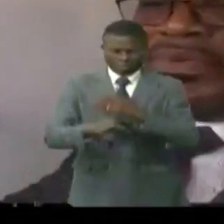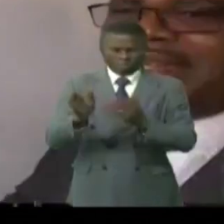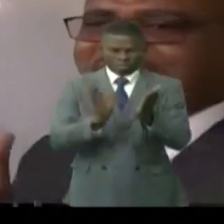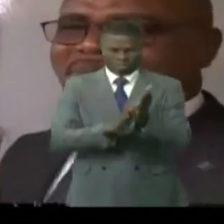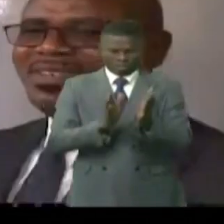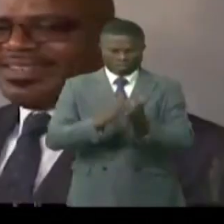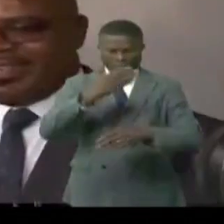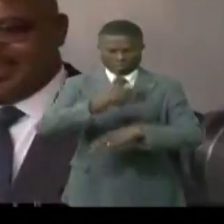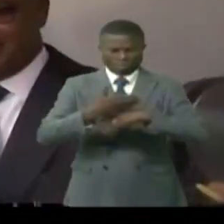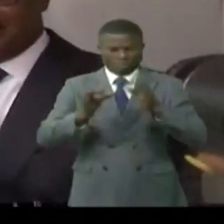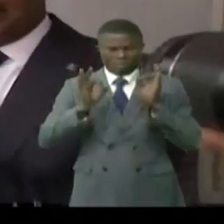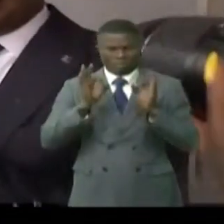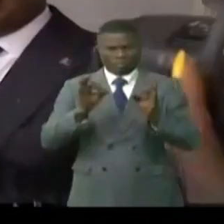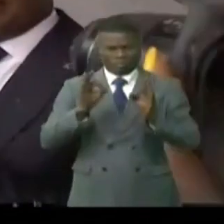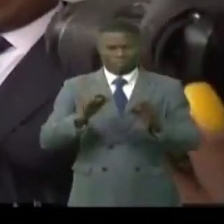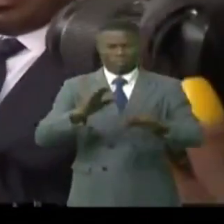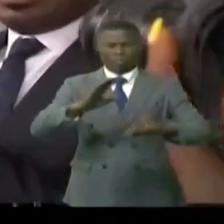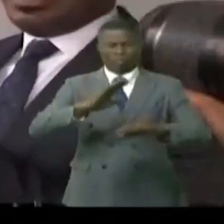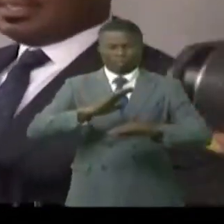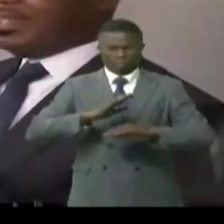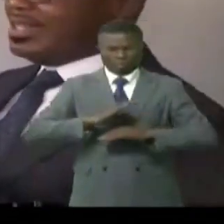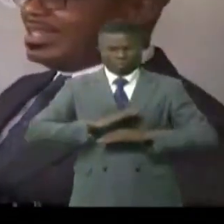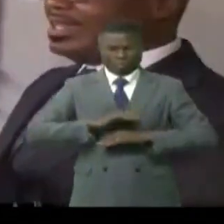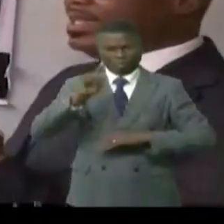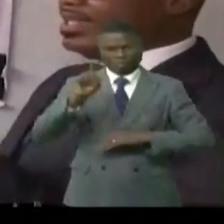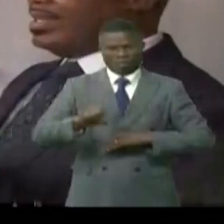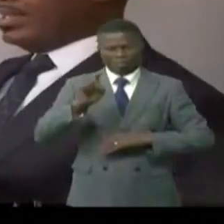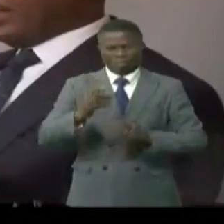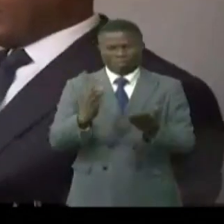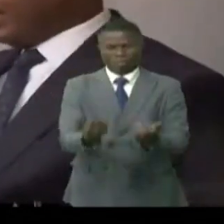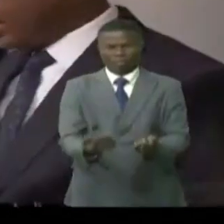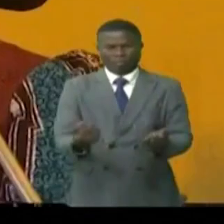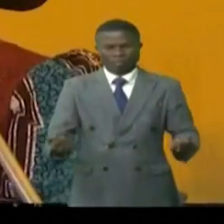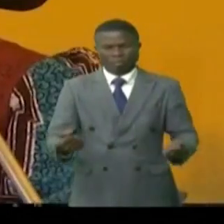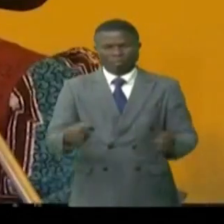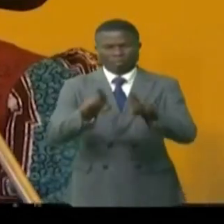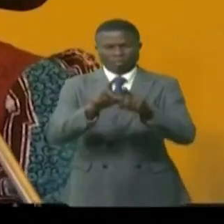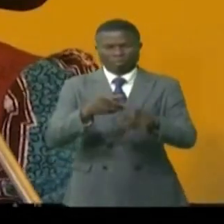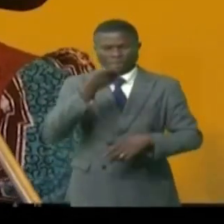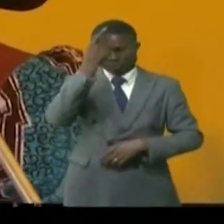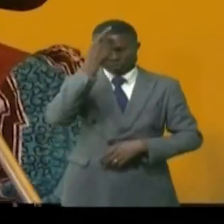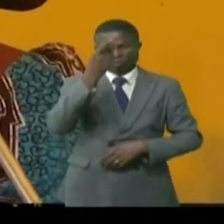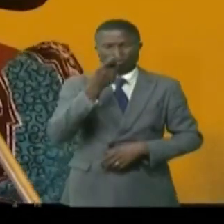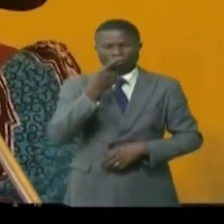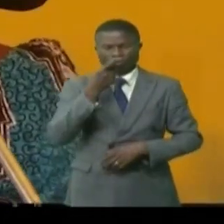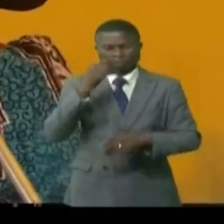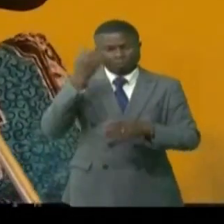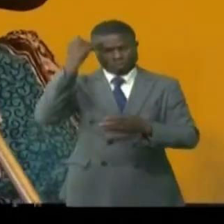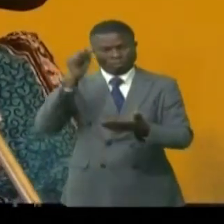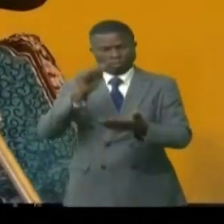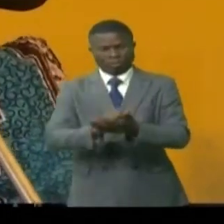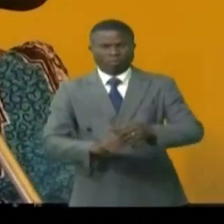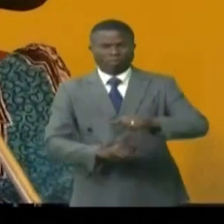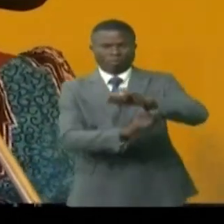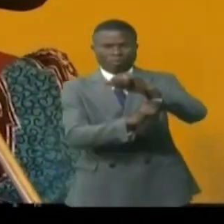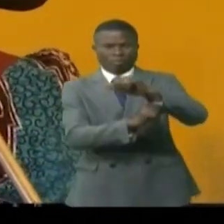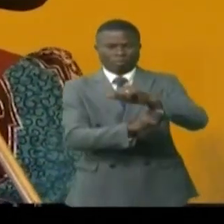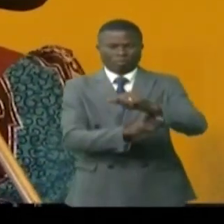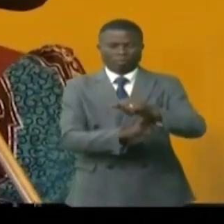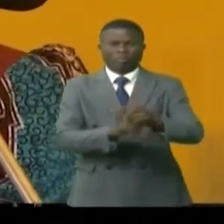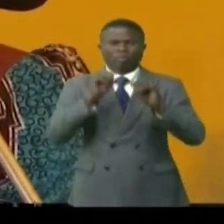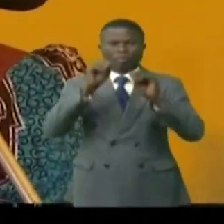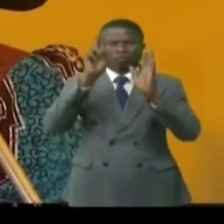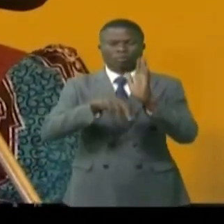école moderne afin de soulager aussi les apprenants que les parents. Dans cet élan de soutien à la gratuité